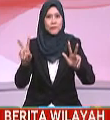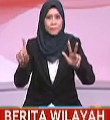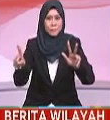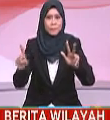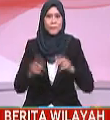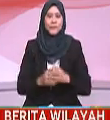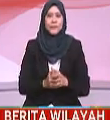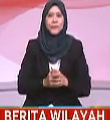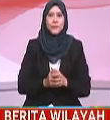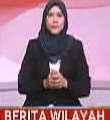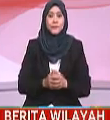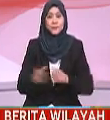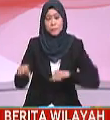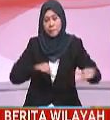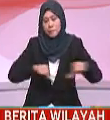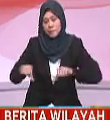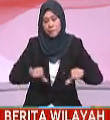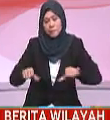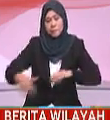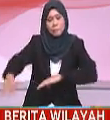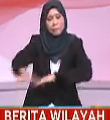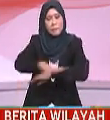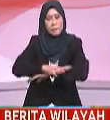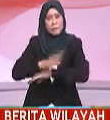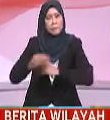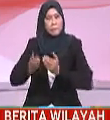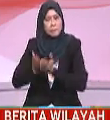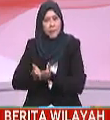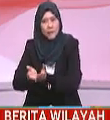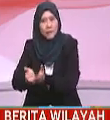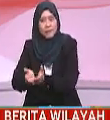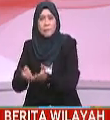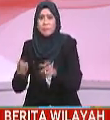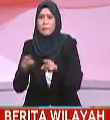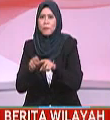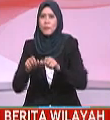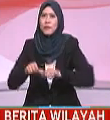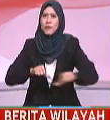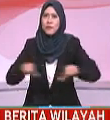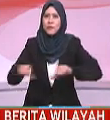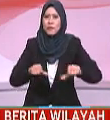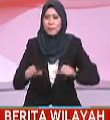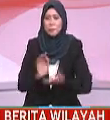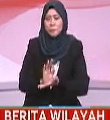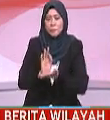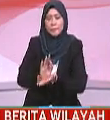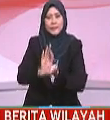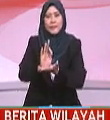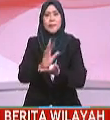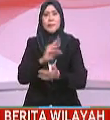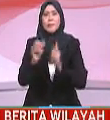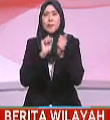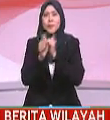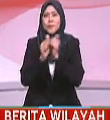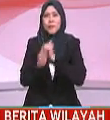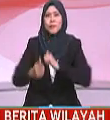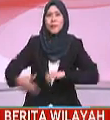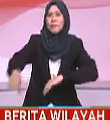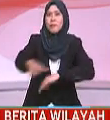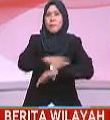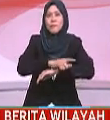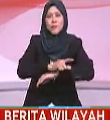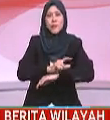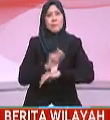2021. Kebanyakan aktiviti pantai dan juga perkapalan seperti aktiviti perkhidmatan feri dan juga sukan laut